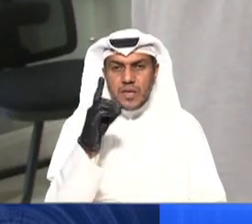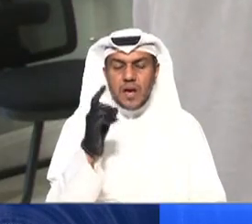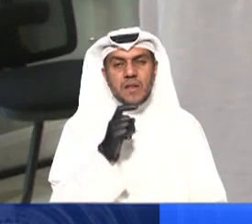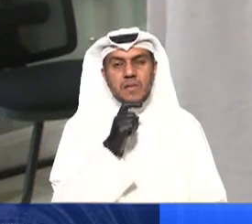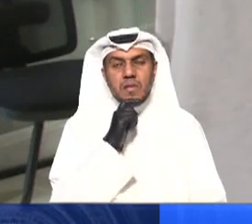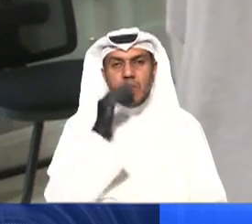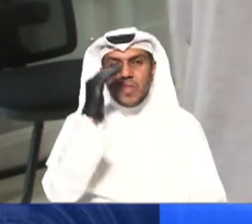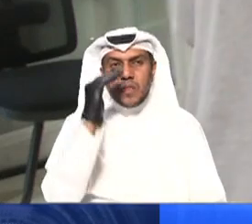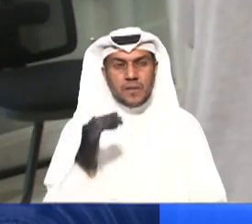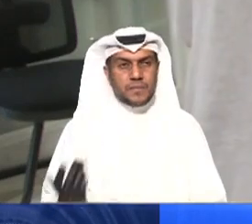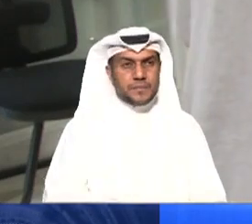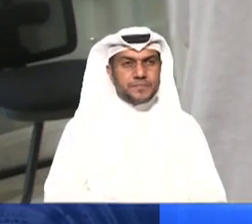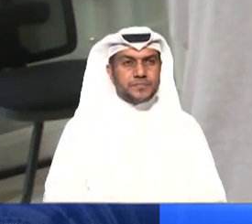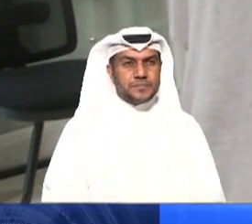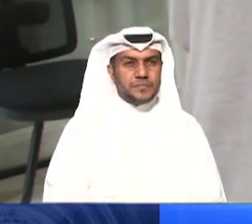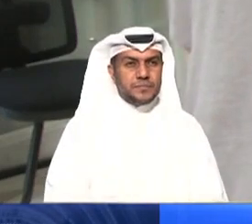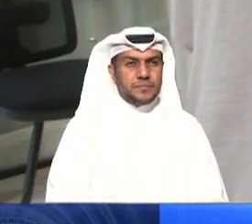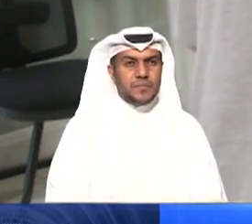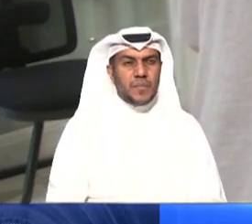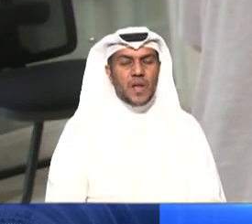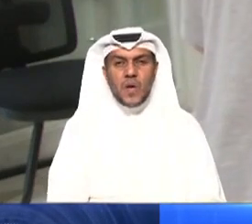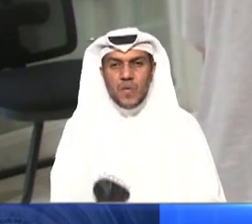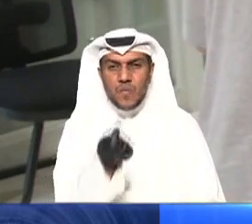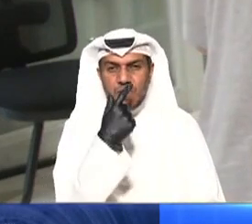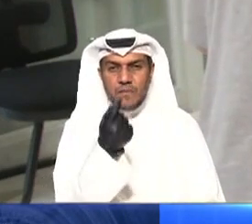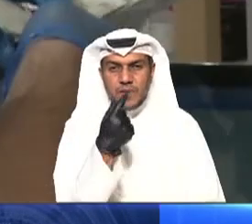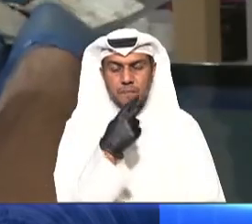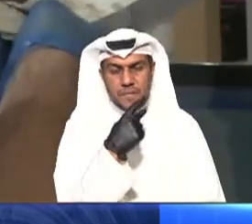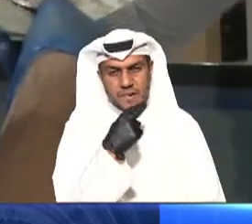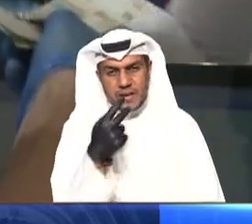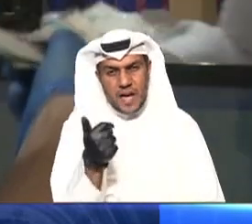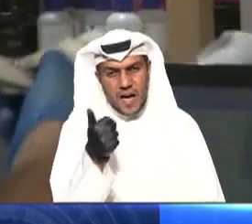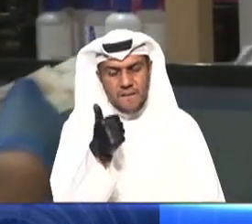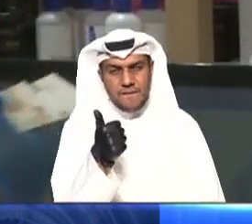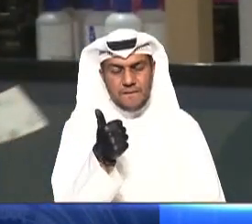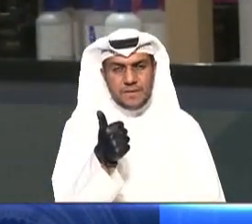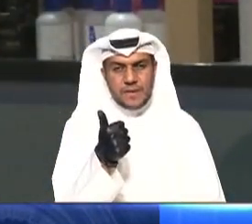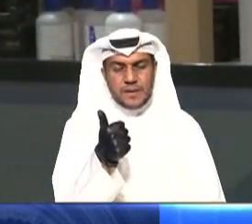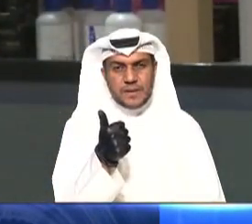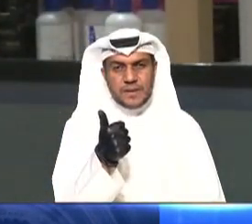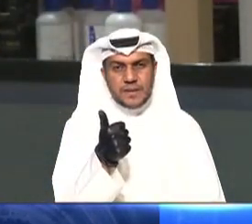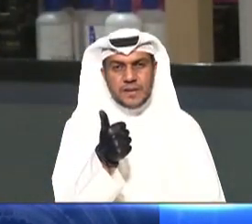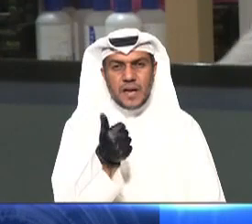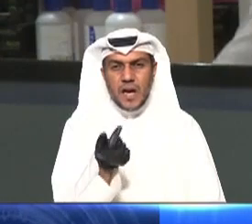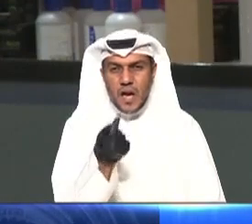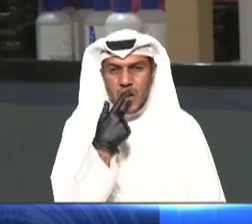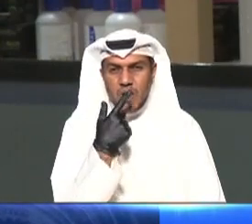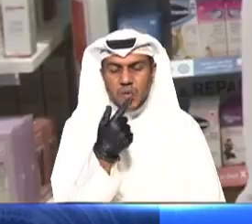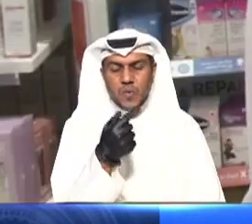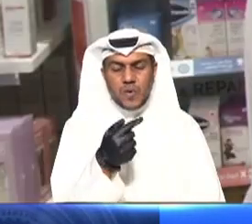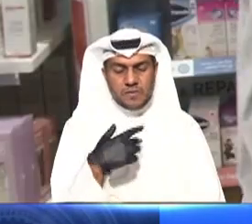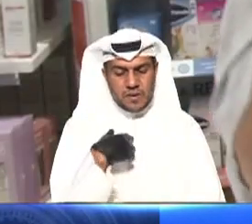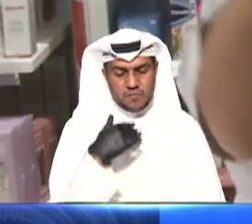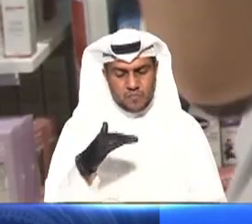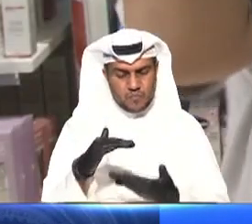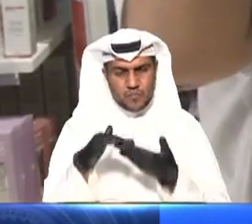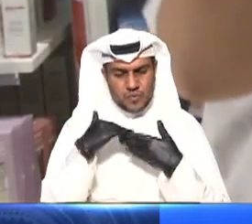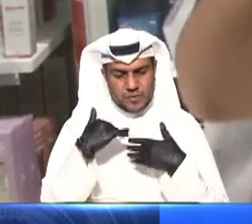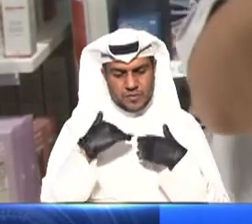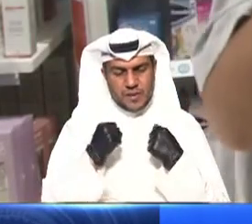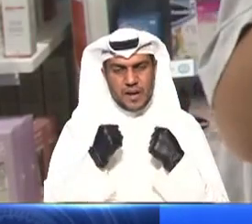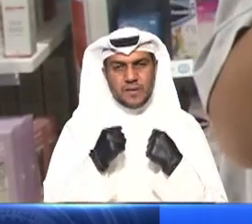ومن الفيتامينات التي ينصح بتناولها من وجهة نظر أهل الاختصاص لتقوية الجهاز المناعي وخاصة في ظل هذه